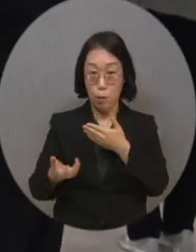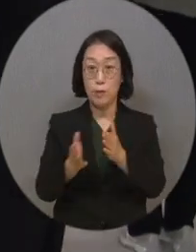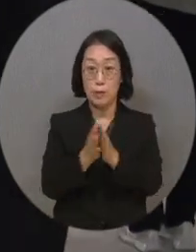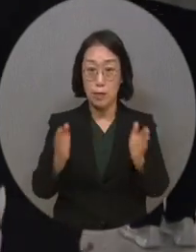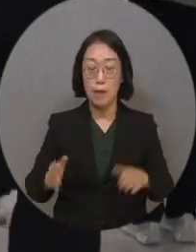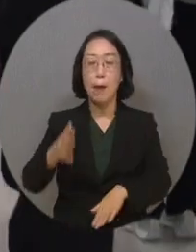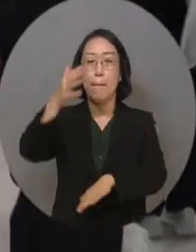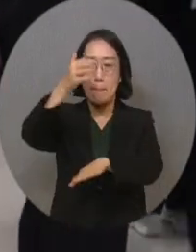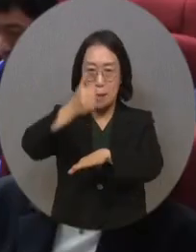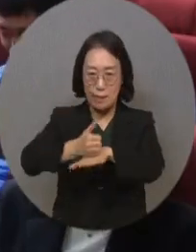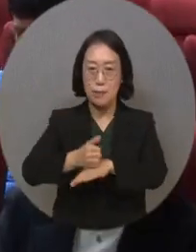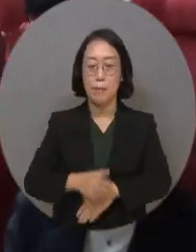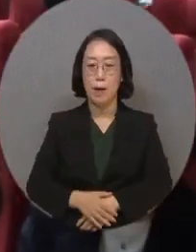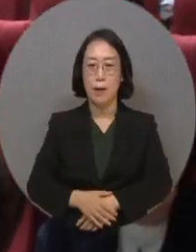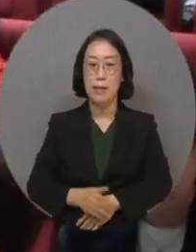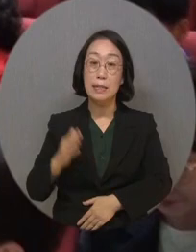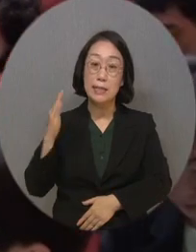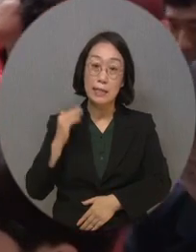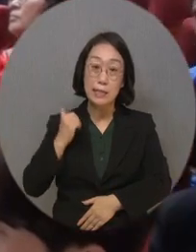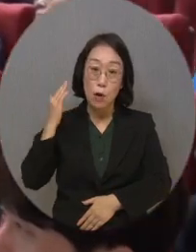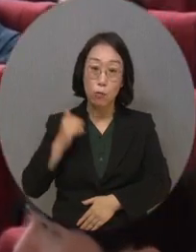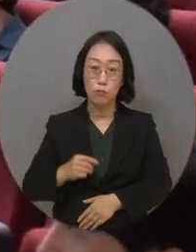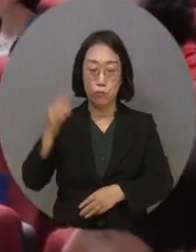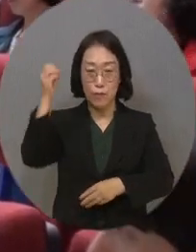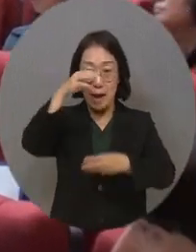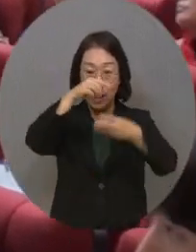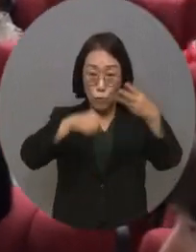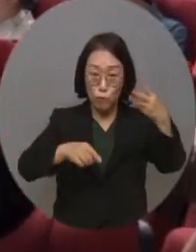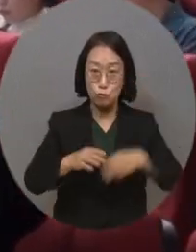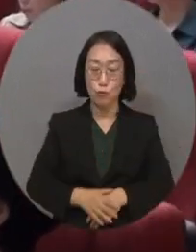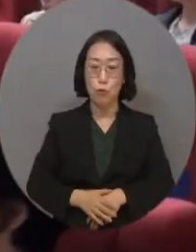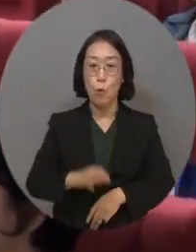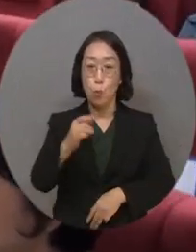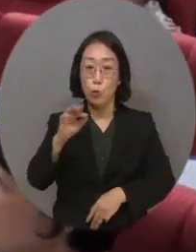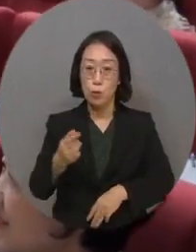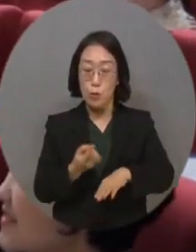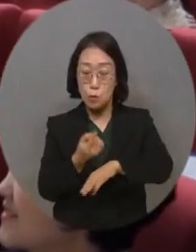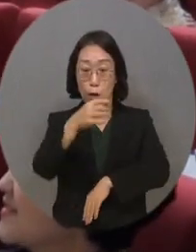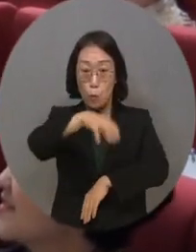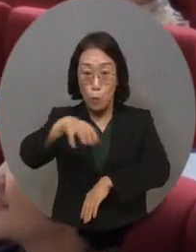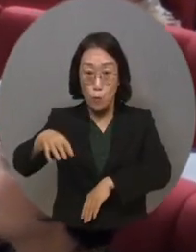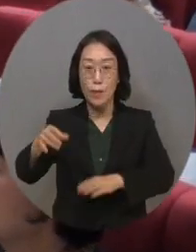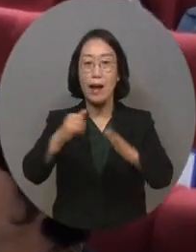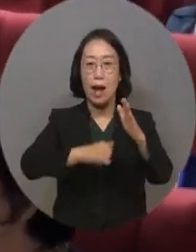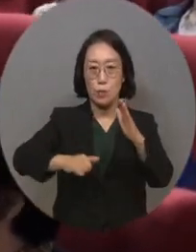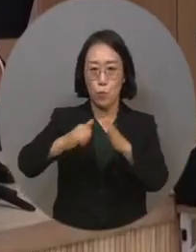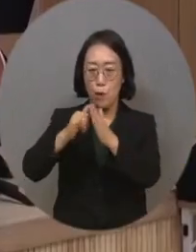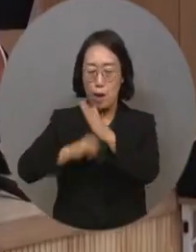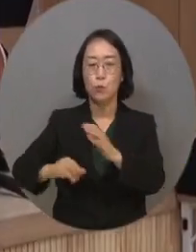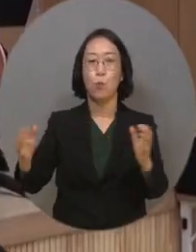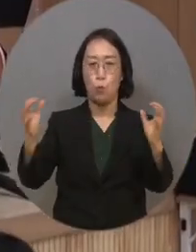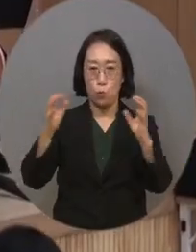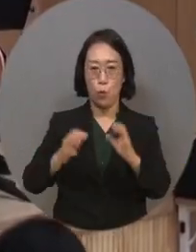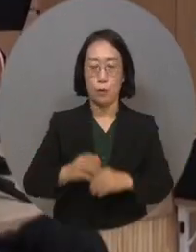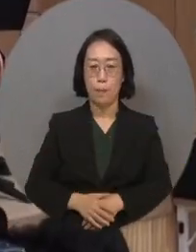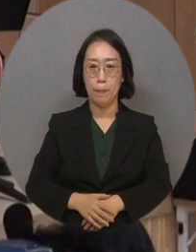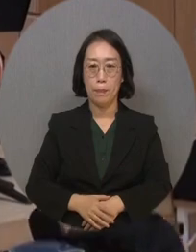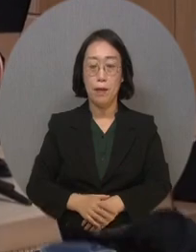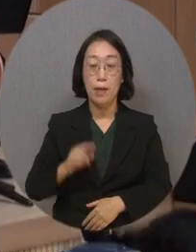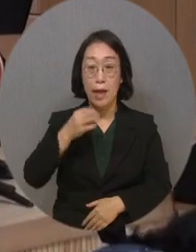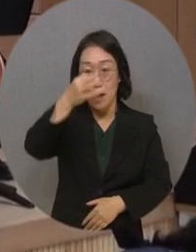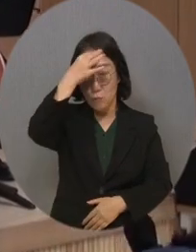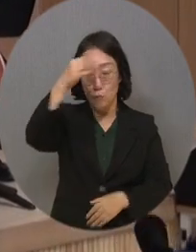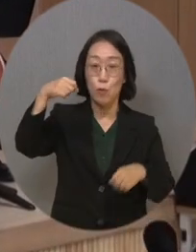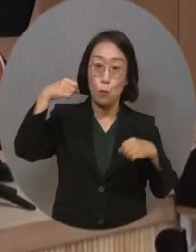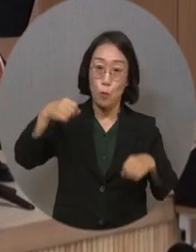이번이 마지막 권역 의정부 양주 동두천 포천 연천 지역 장애인 가족을 위한 행사였습니다. 장애인 예술 공연팀의